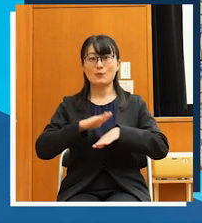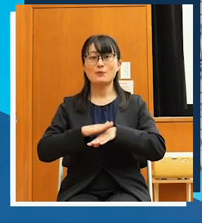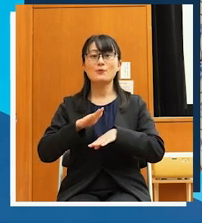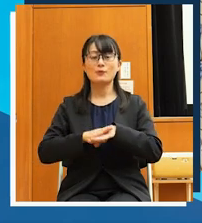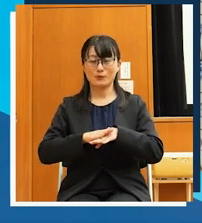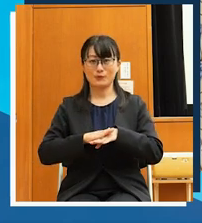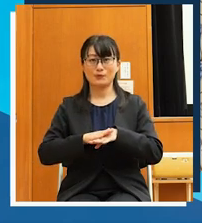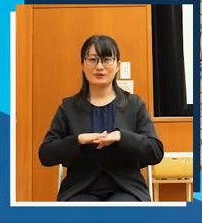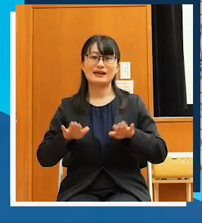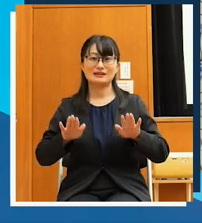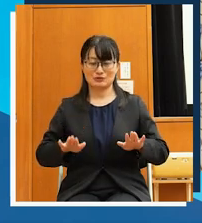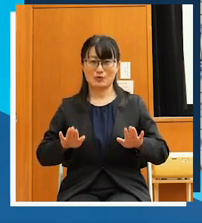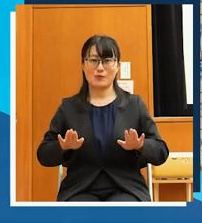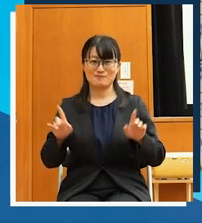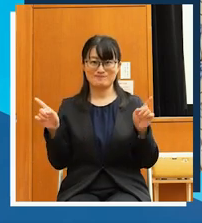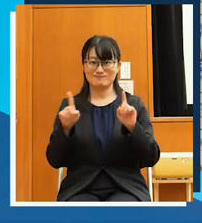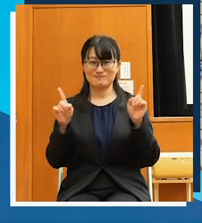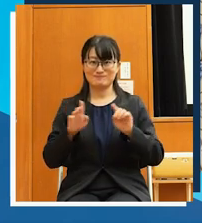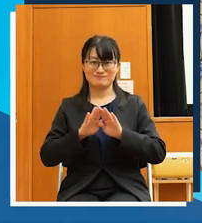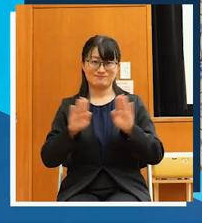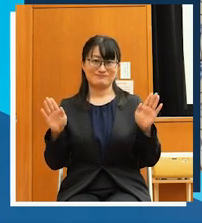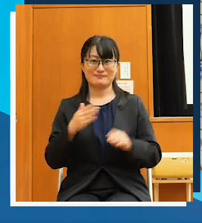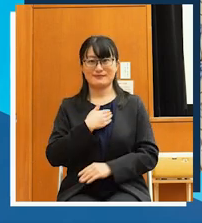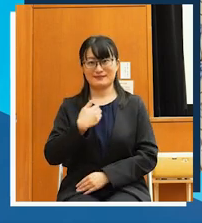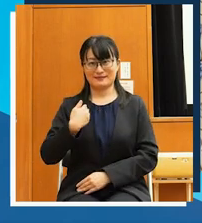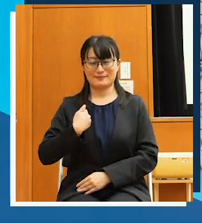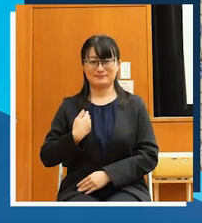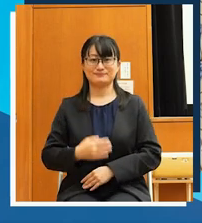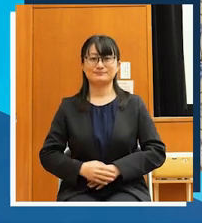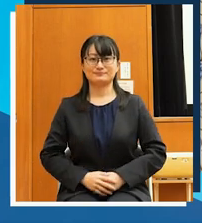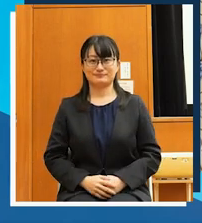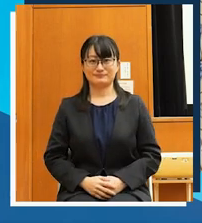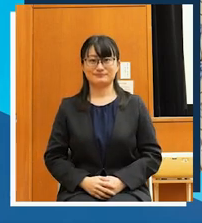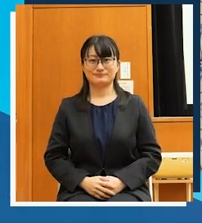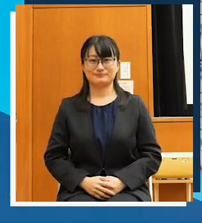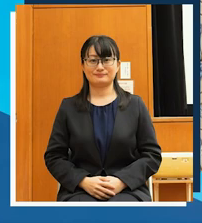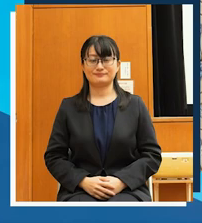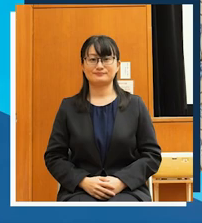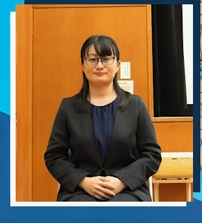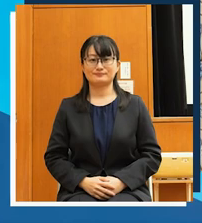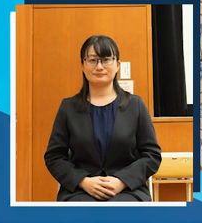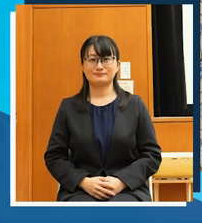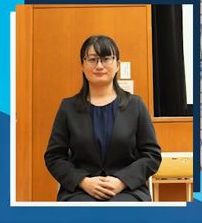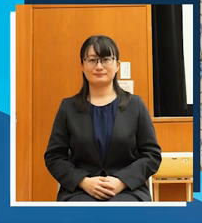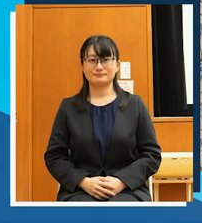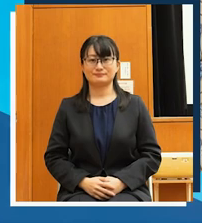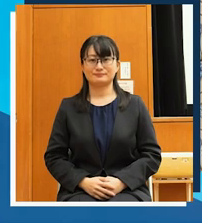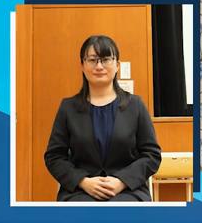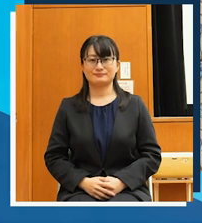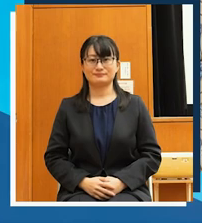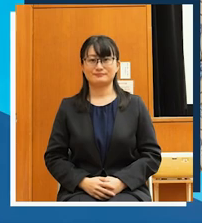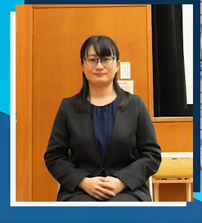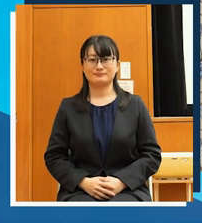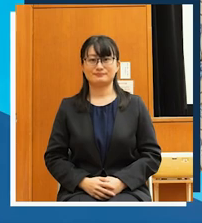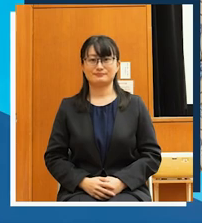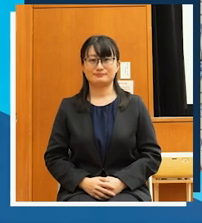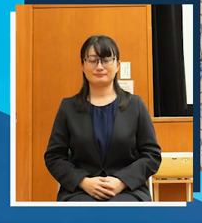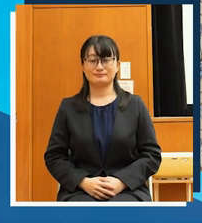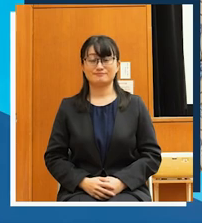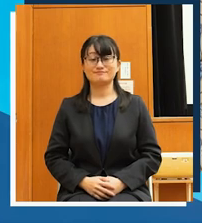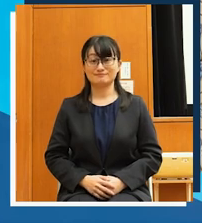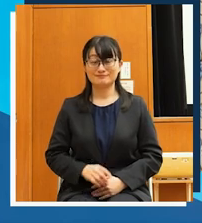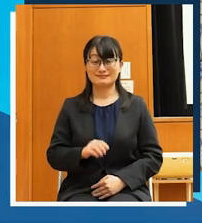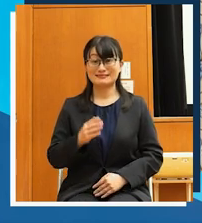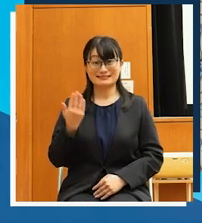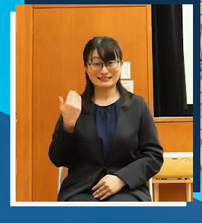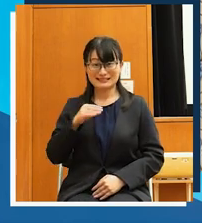え行うとえいうことになりましたもうすでにあのえ司会の